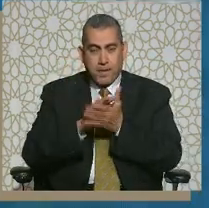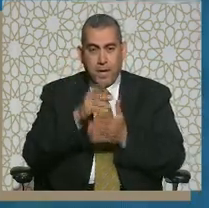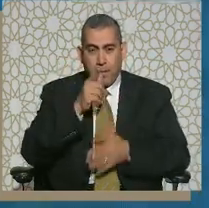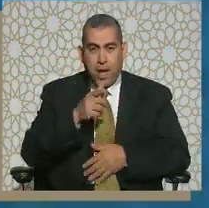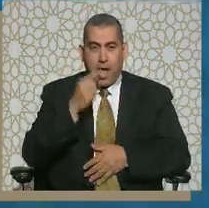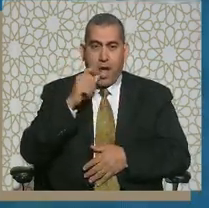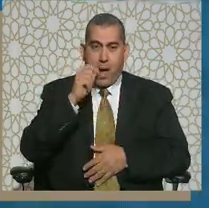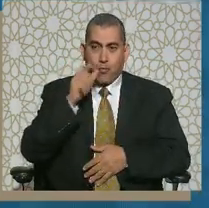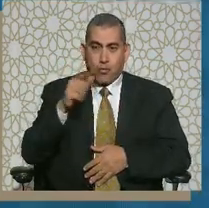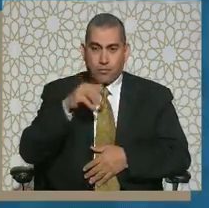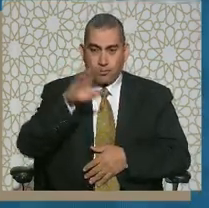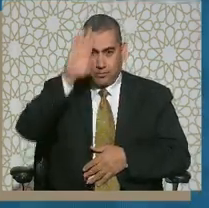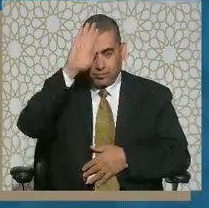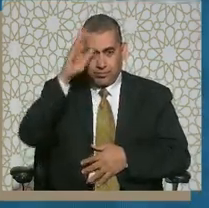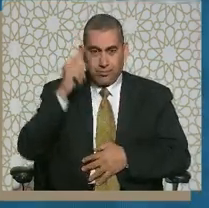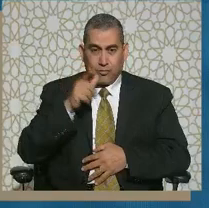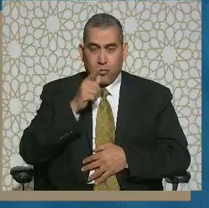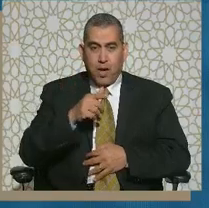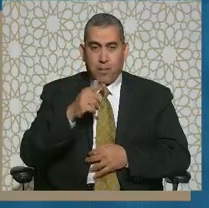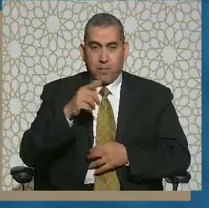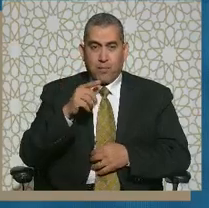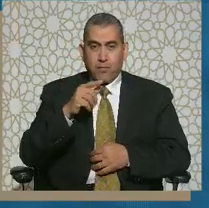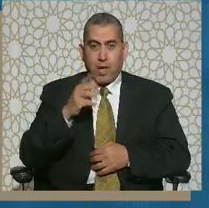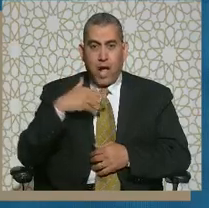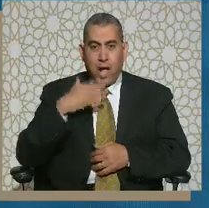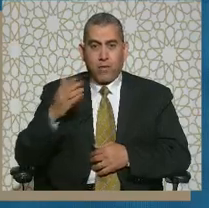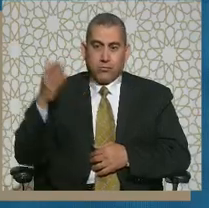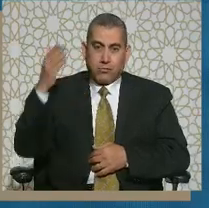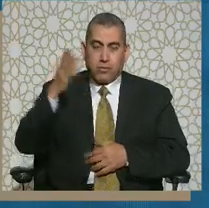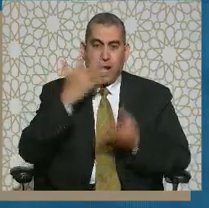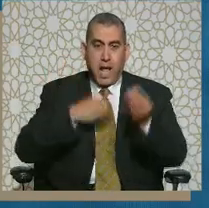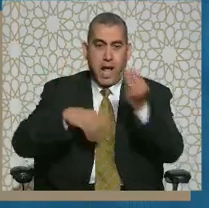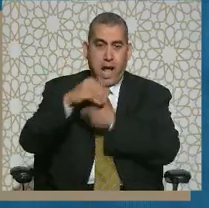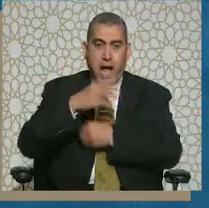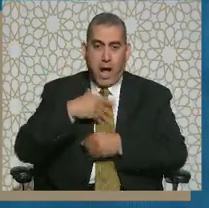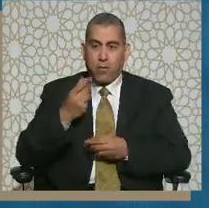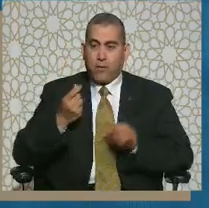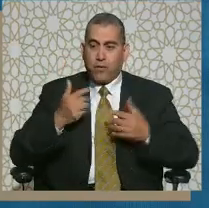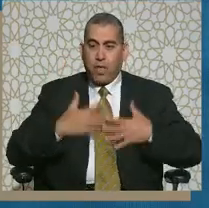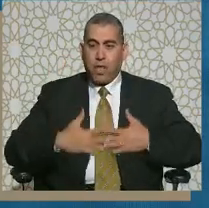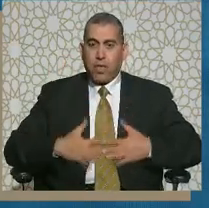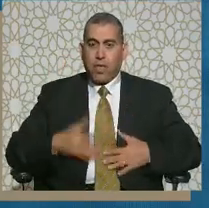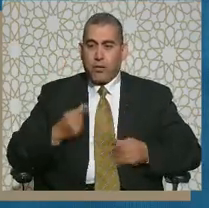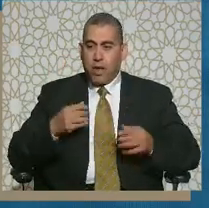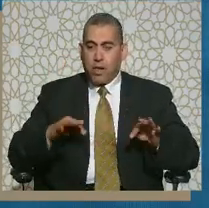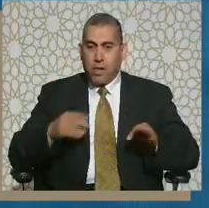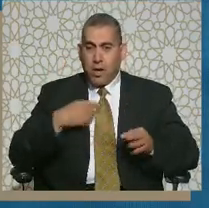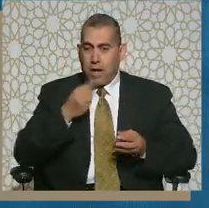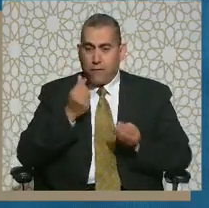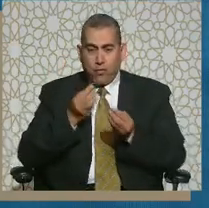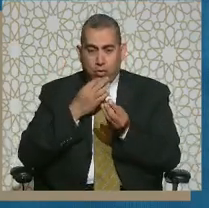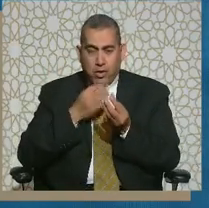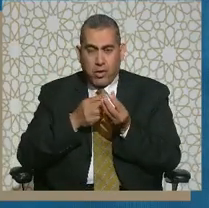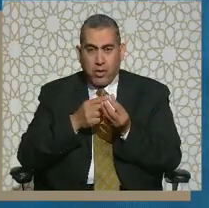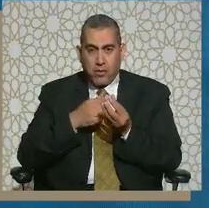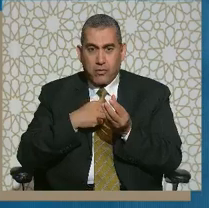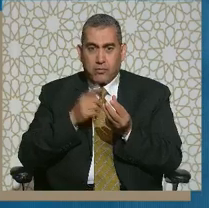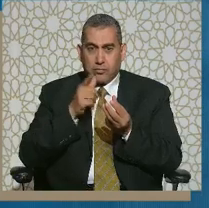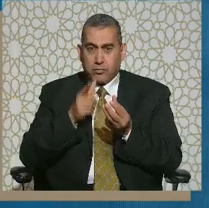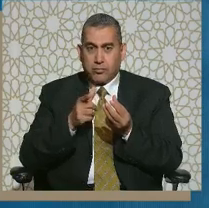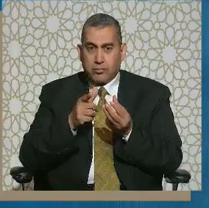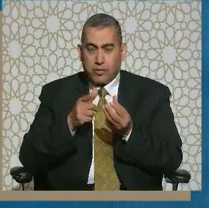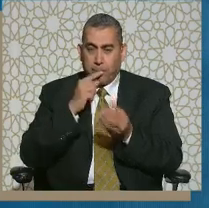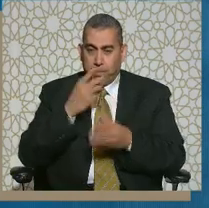ابوها الامام حاتم الاصم لما اراد ان هو يذهب للحج وما كانش معاهم فلوس الا فلوس قليله فقالت له